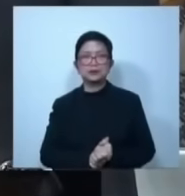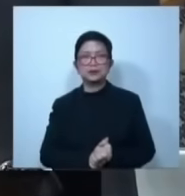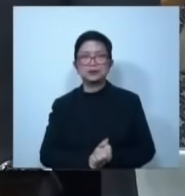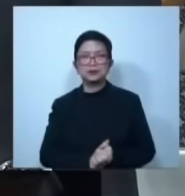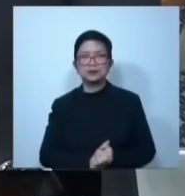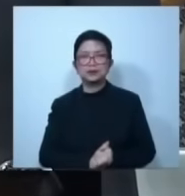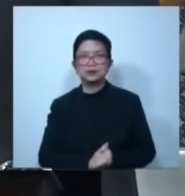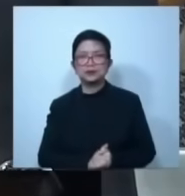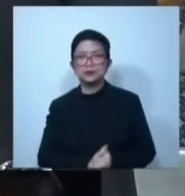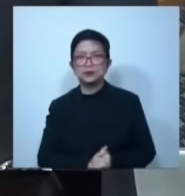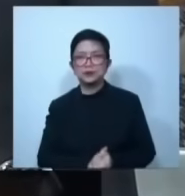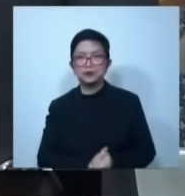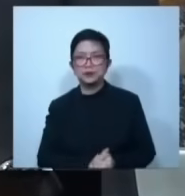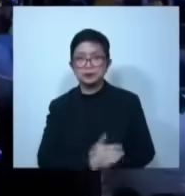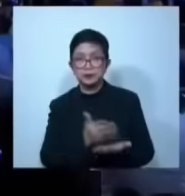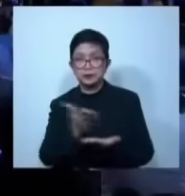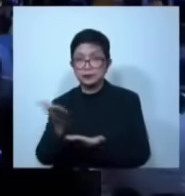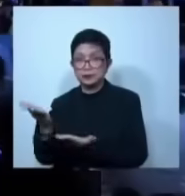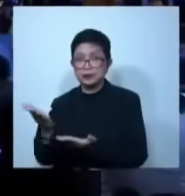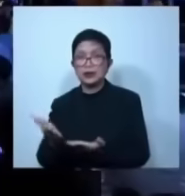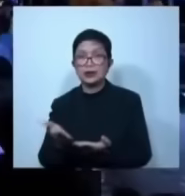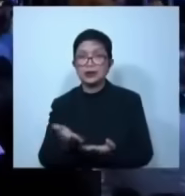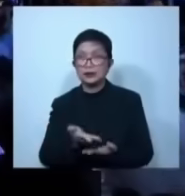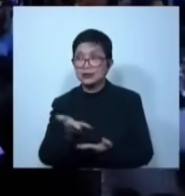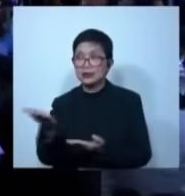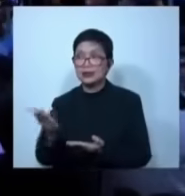bapak calon presiden untuk kembali ke tempat